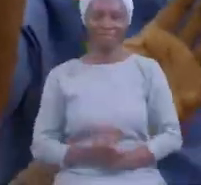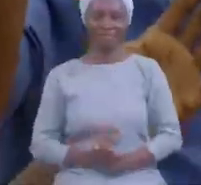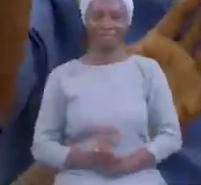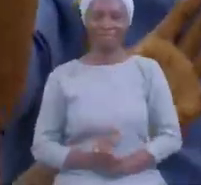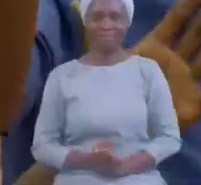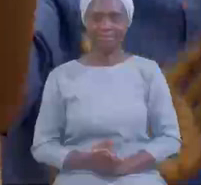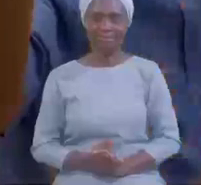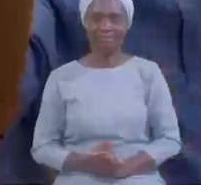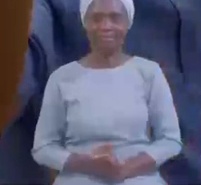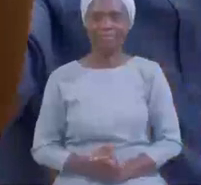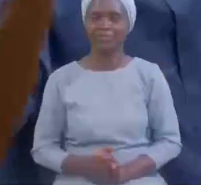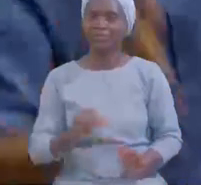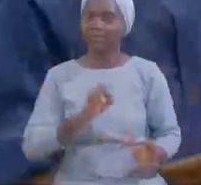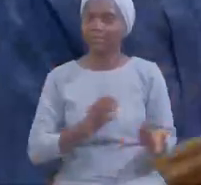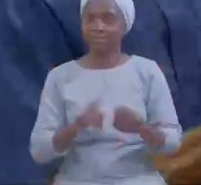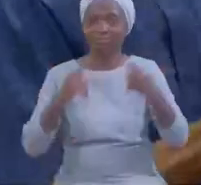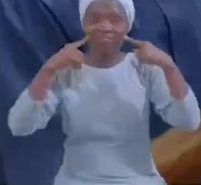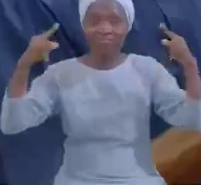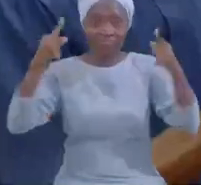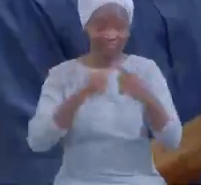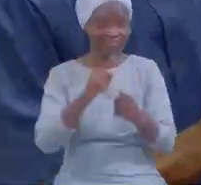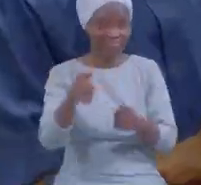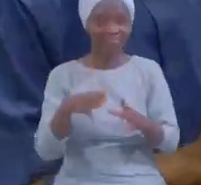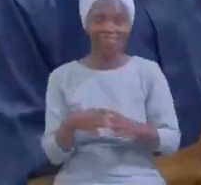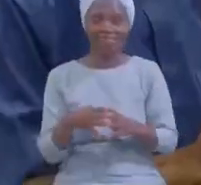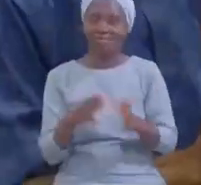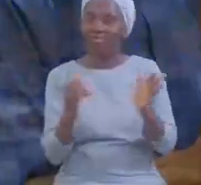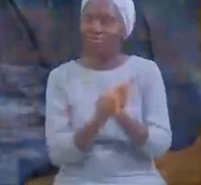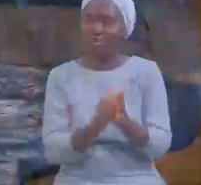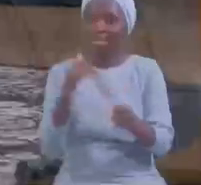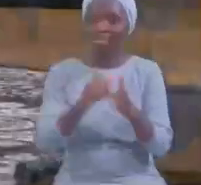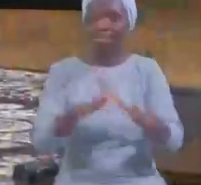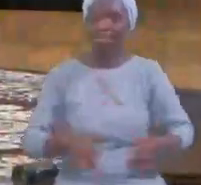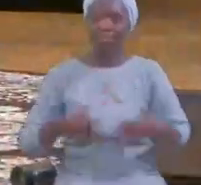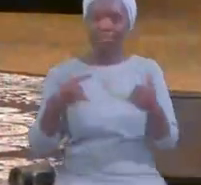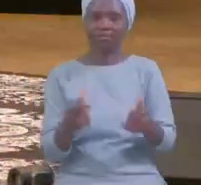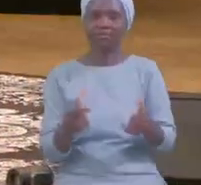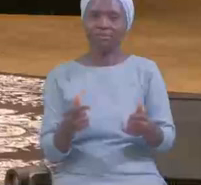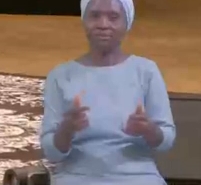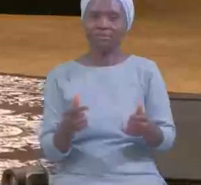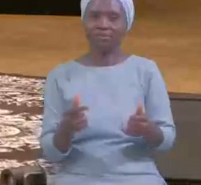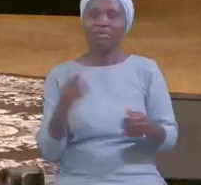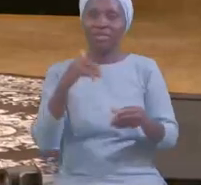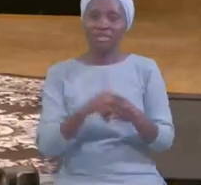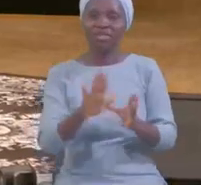Je vais vous annoncer que dans votre vie, dans votre